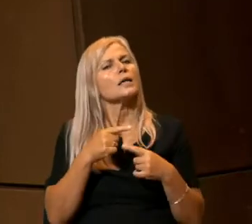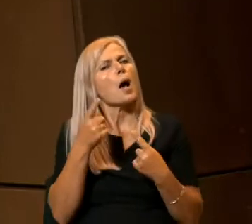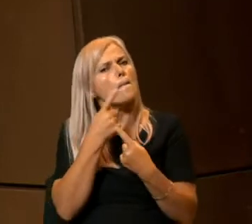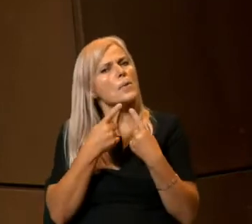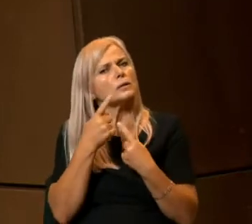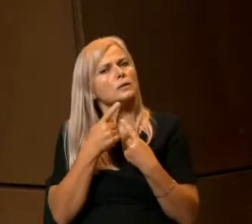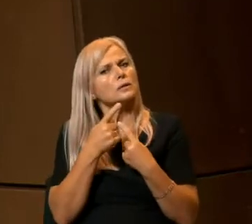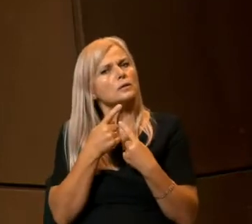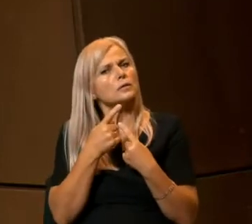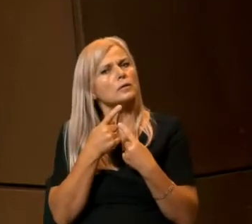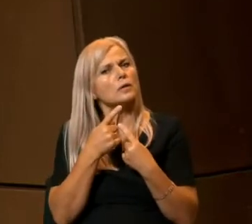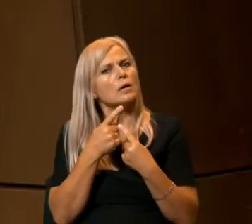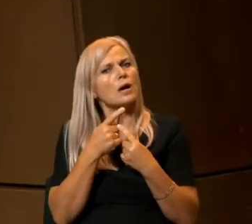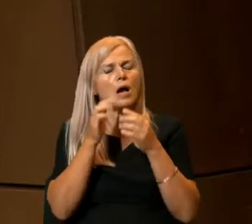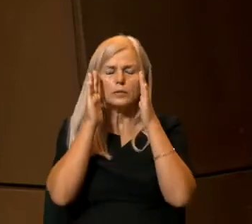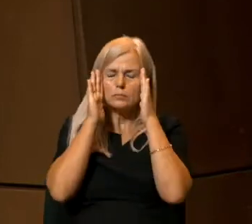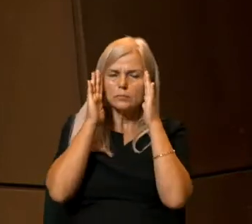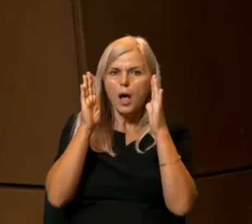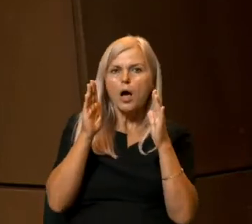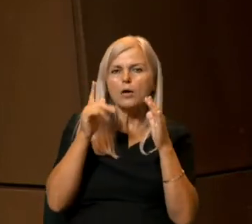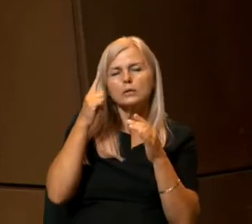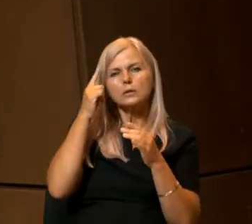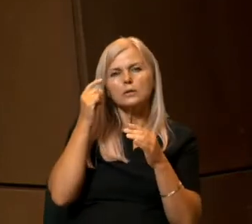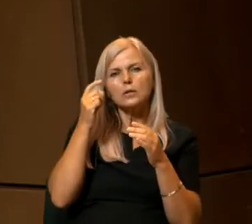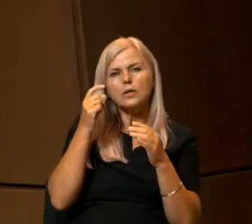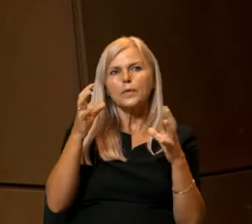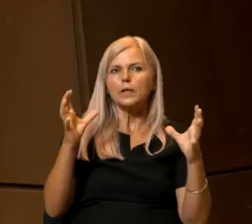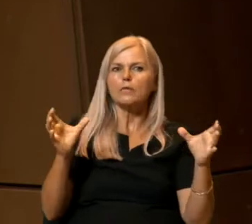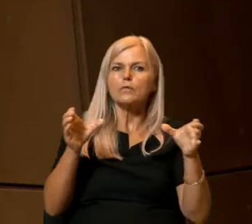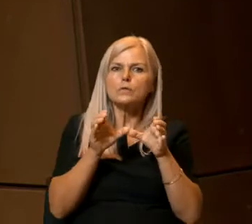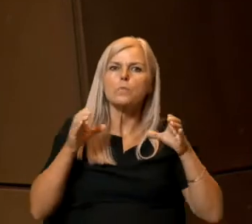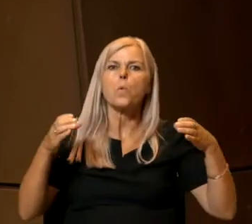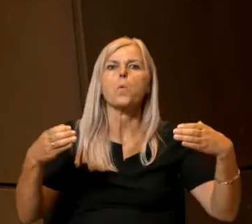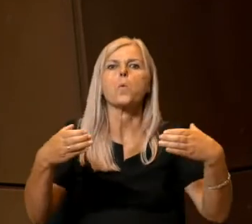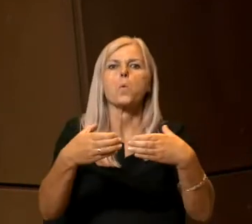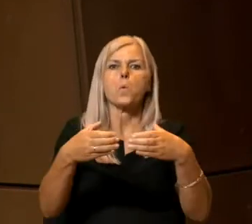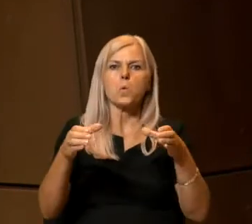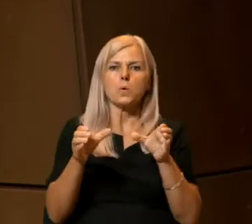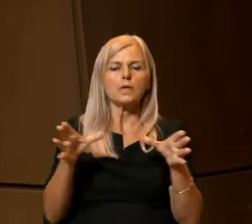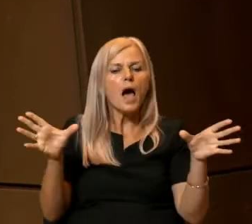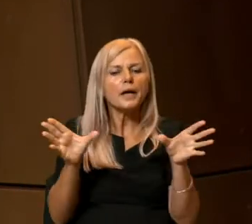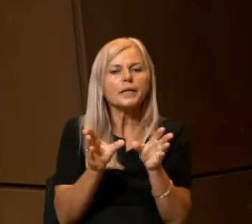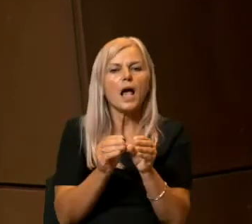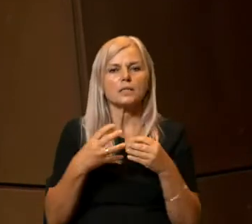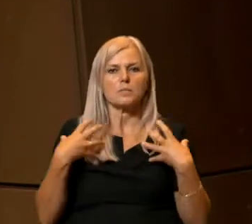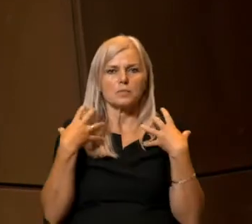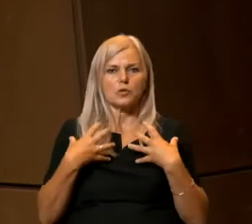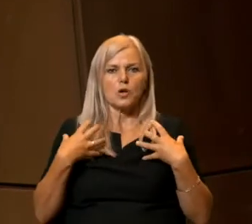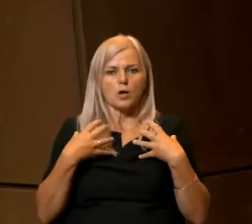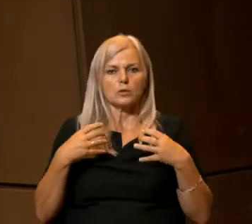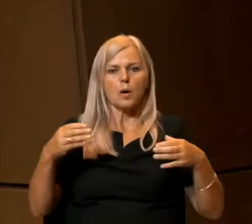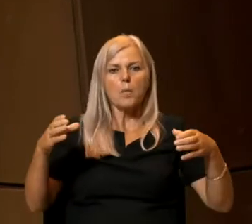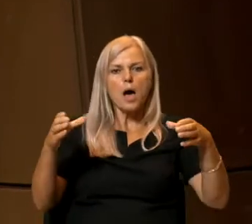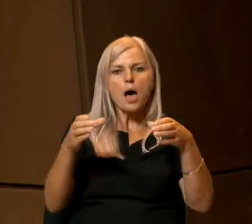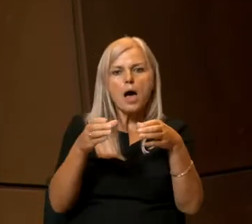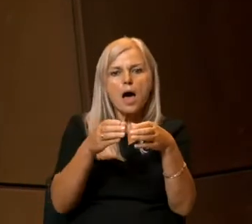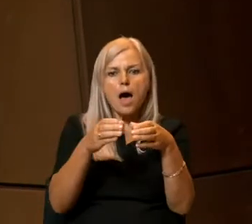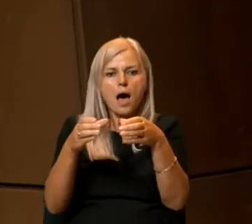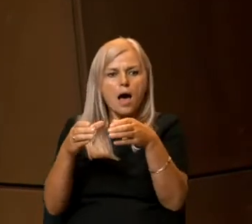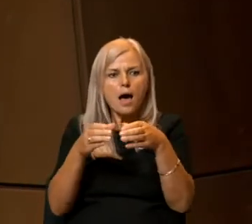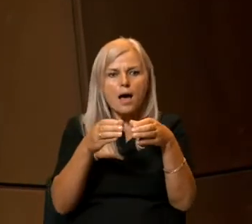powinniśmy skonceptualizować naszą relację z przyrodą jako właśnie relację